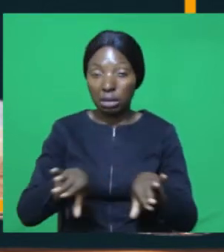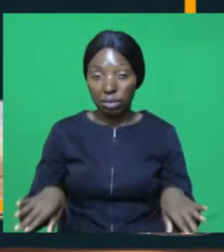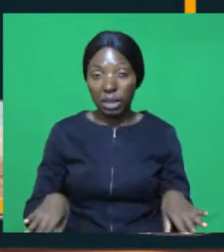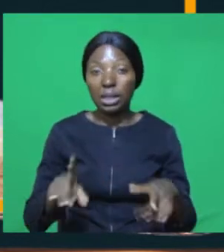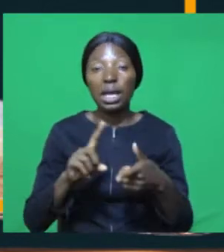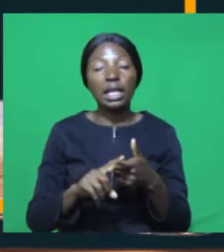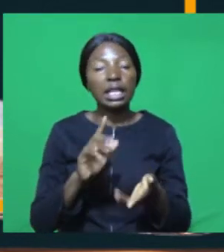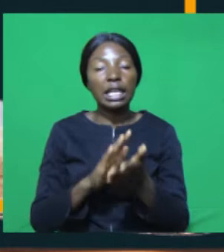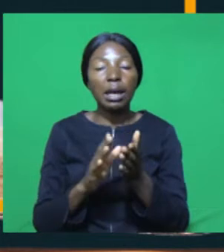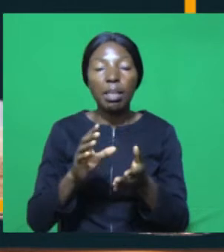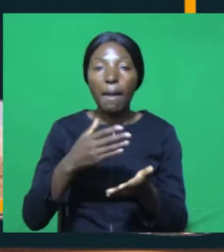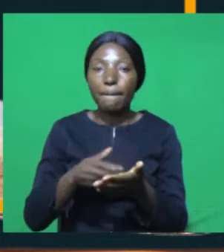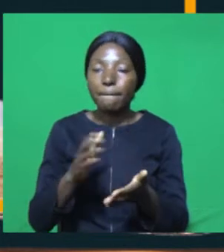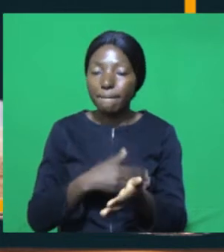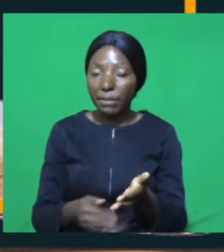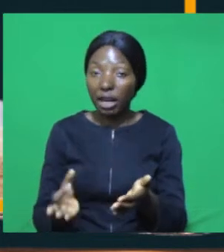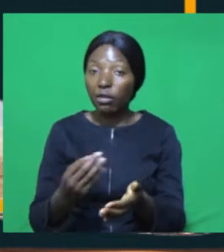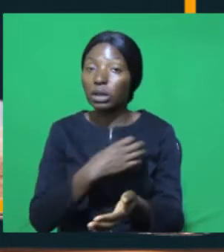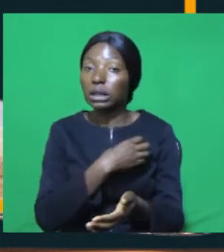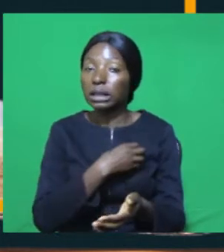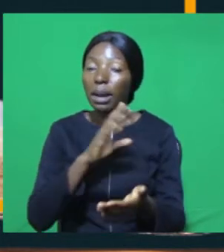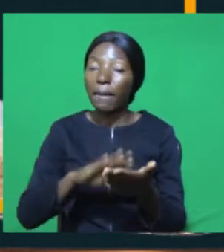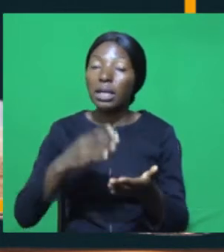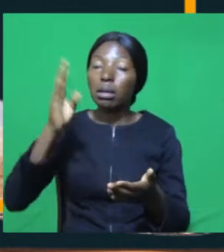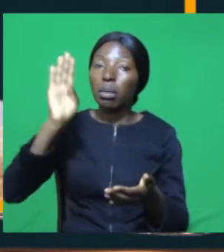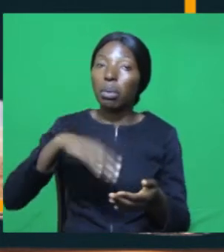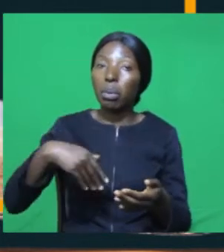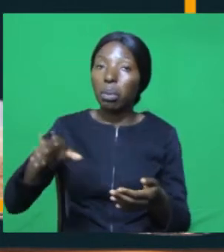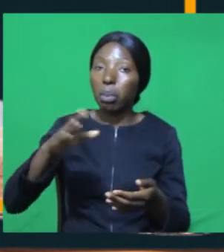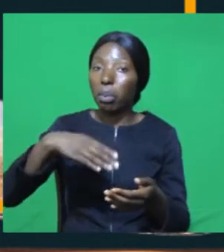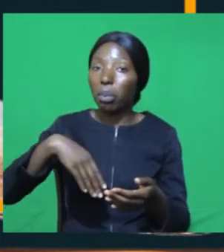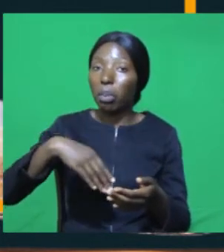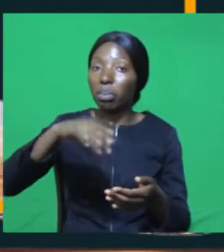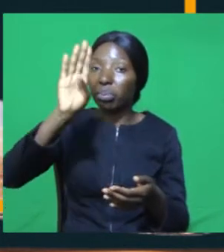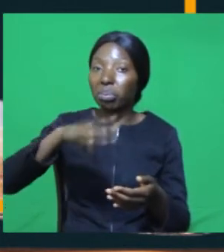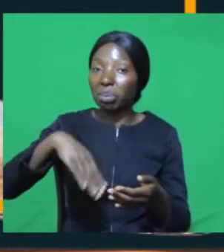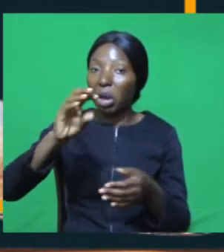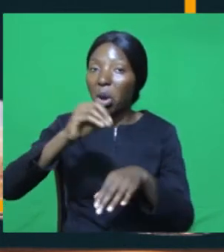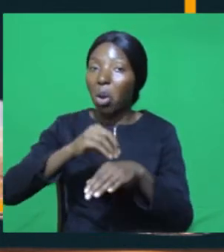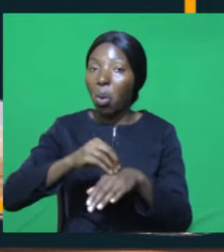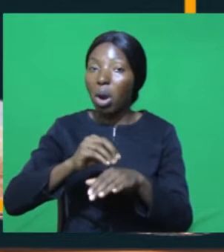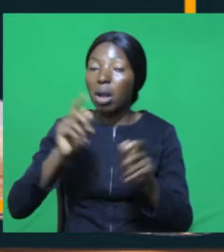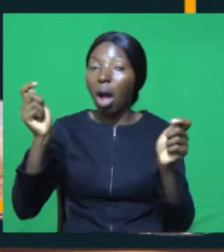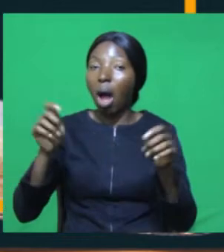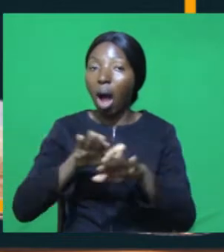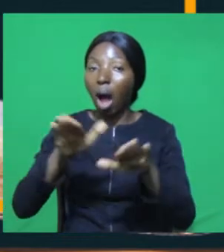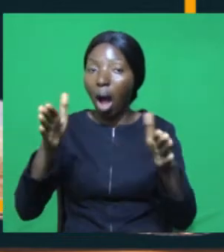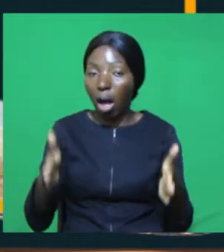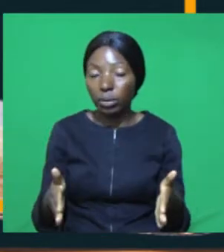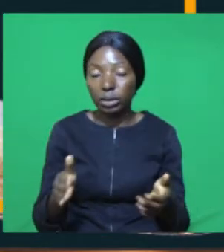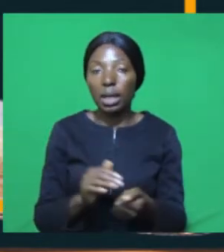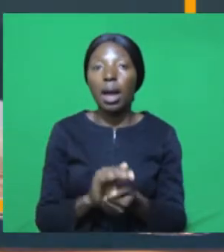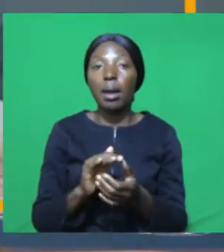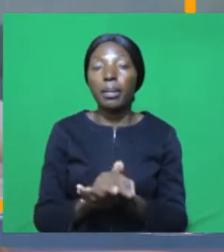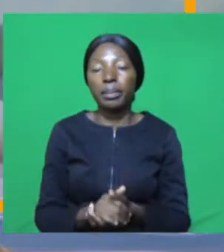Zino ngasa seropa re chipiriso che zivi kurutirwe atari. Asropa rakasara rishinirwe mjingame atari.